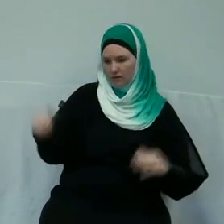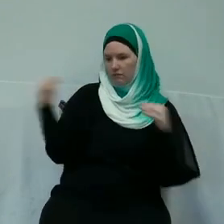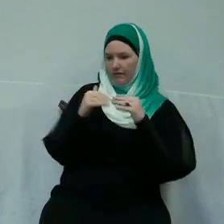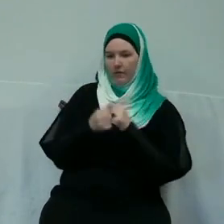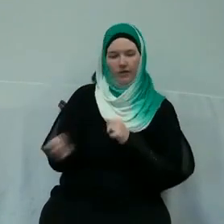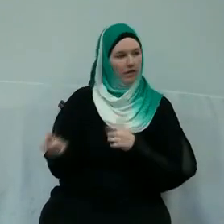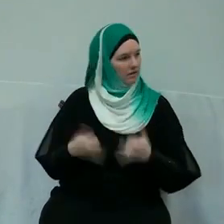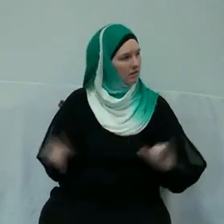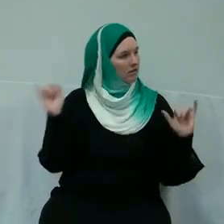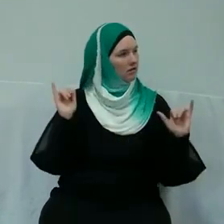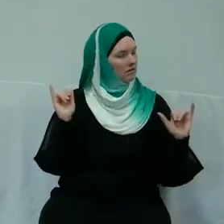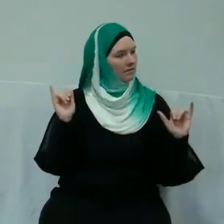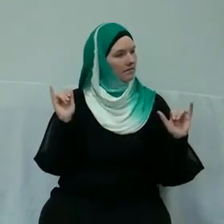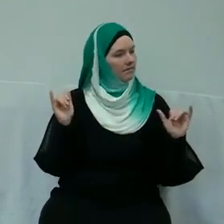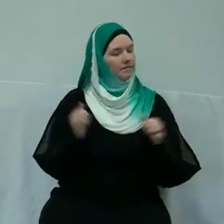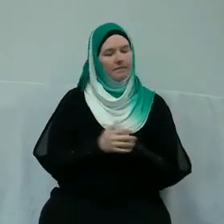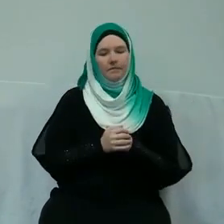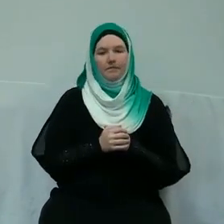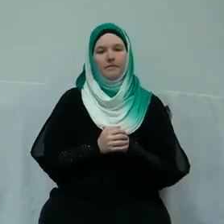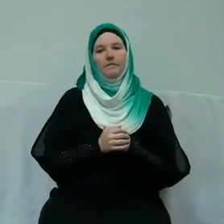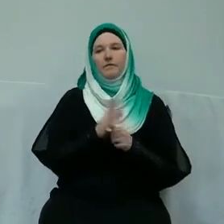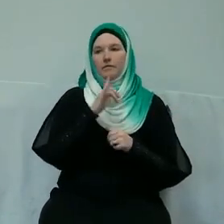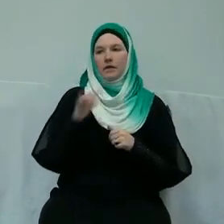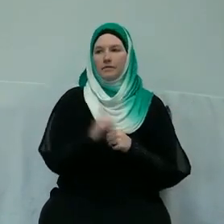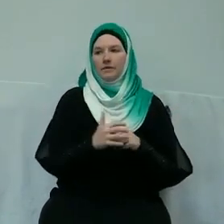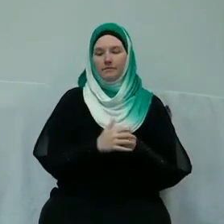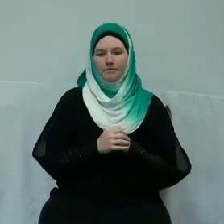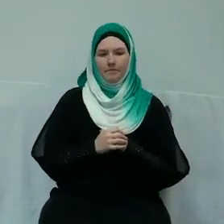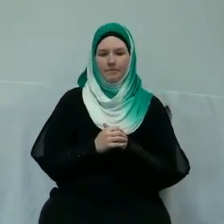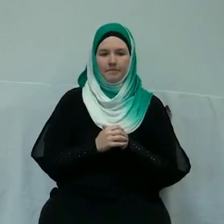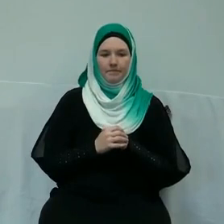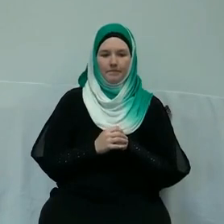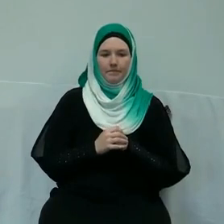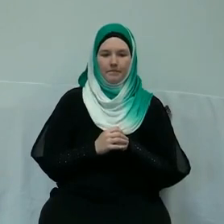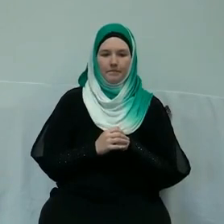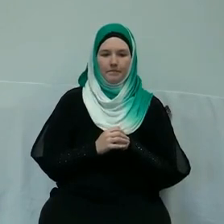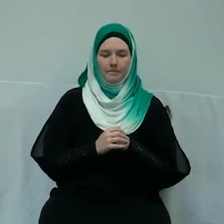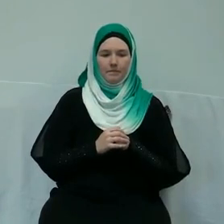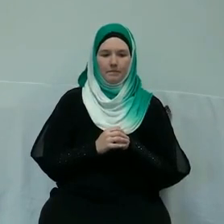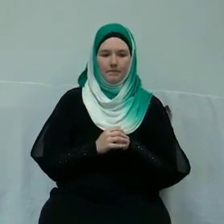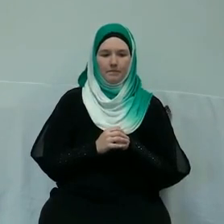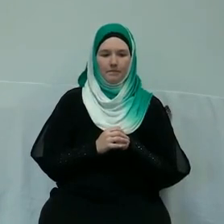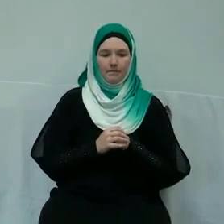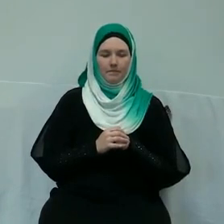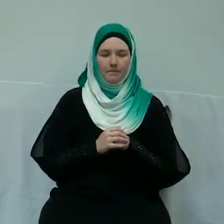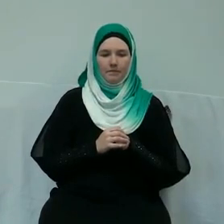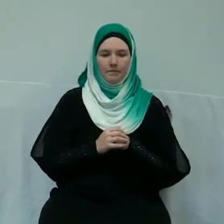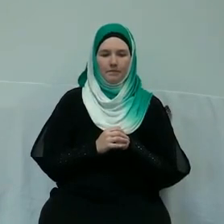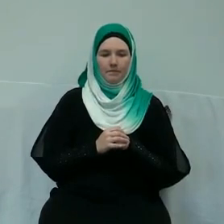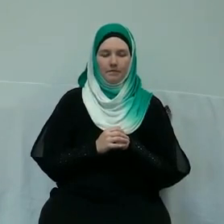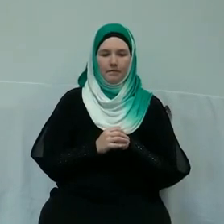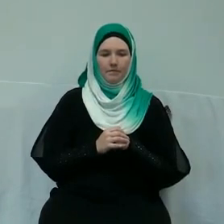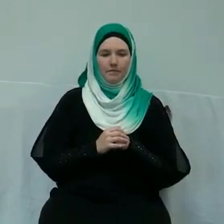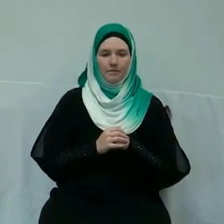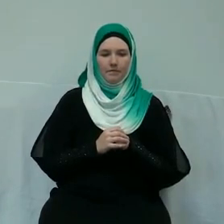وَلَا يَجْرِمَنَّكُمْ شَنَآنُ قَوْمٍ عَلَىٰ أَلَّا تَعْدِلُوا اِعْدِلُوا